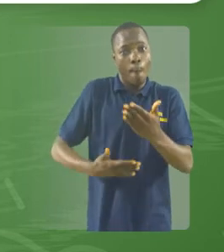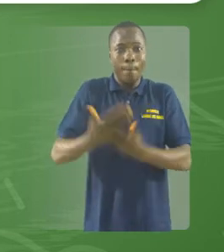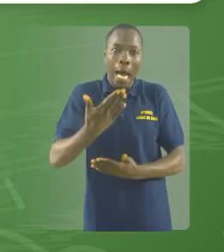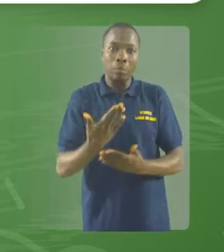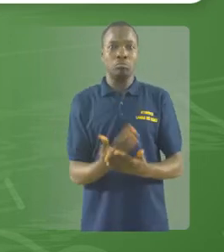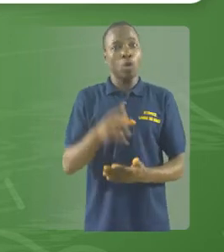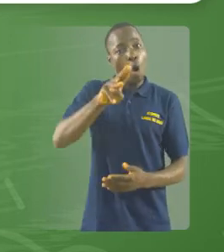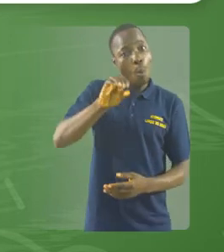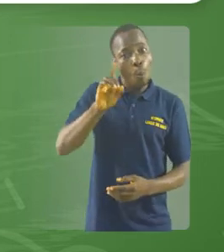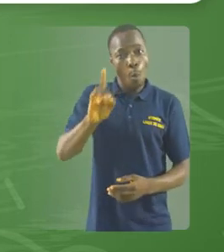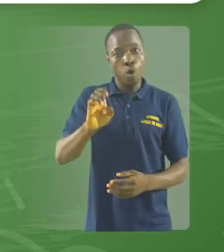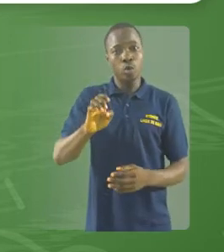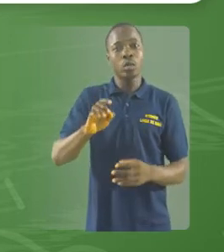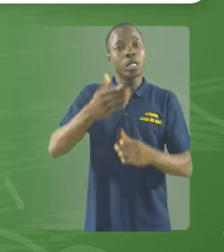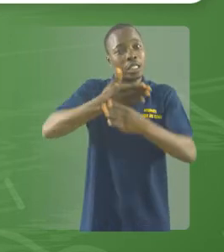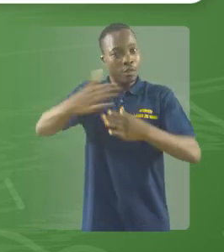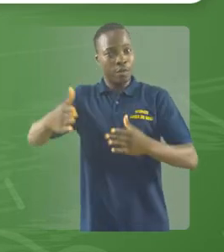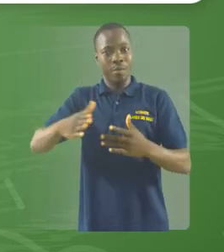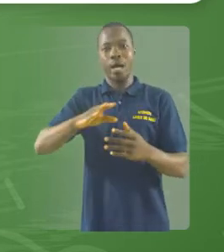par l'effectif total.